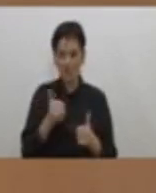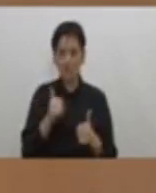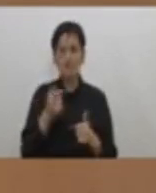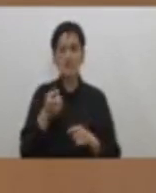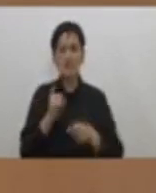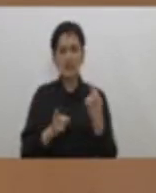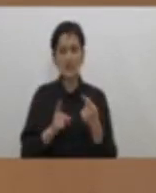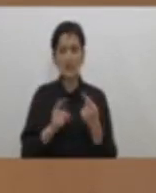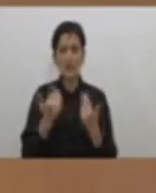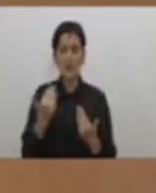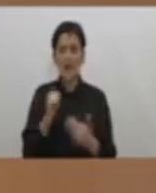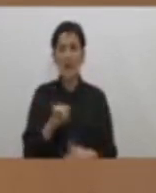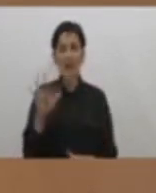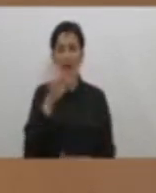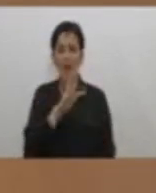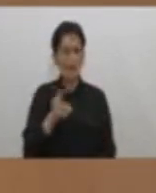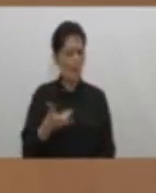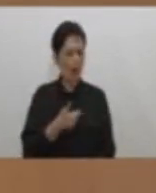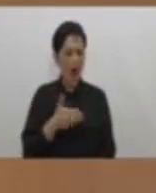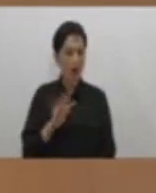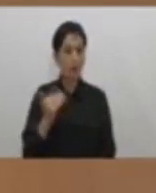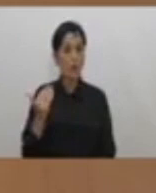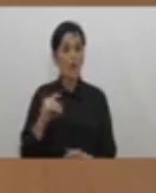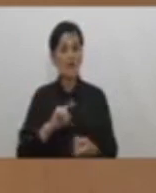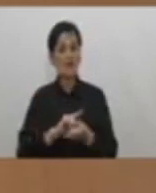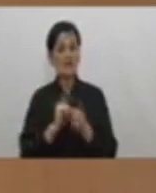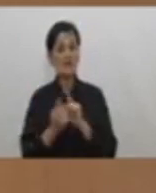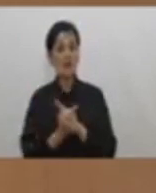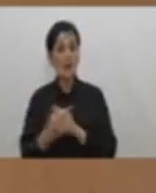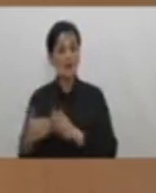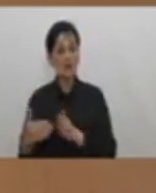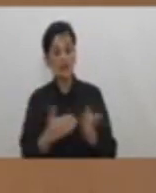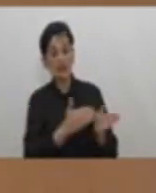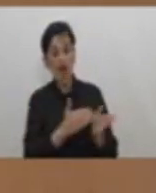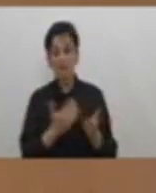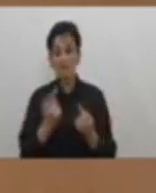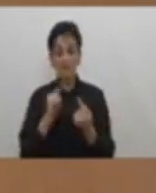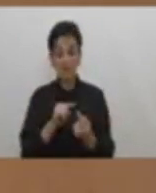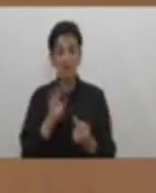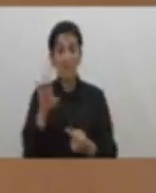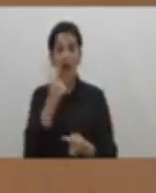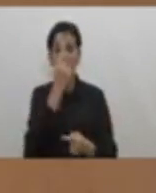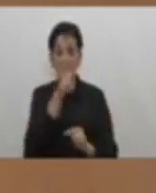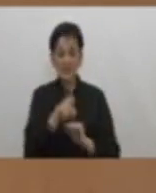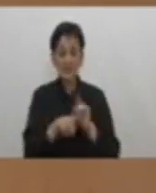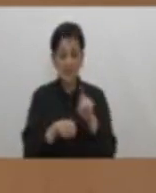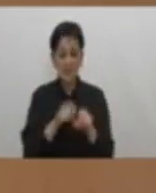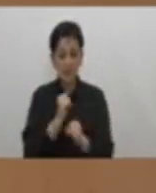სინამდვილეში მათ ევროპას საერთოდ არ უნდათ მათ აქვს საპირისპირო გზა წინააღმდეგ შემთხვევაში ერთნაბიც მაინც გადადგავდნენ რა თქმა